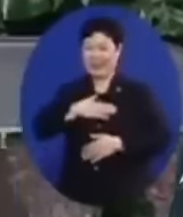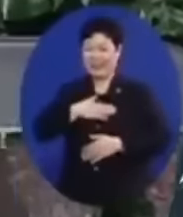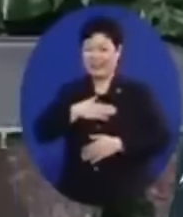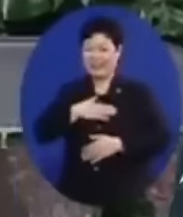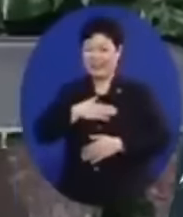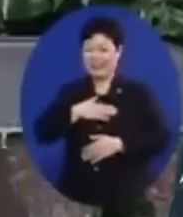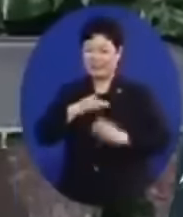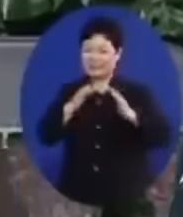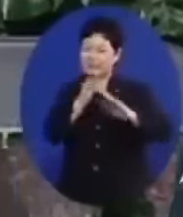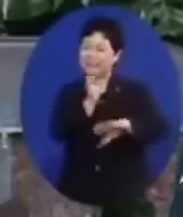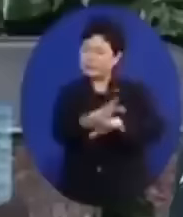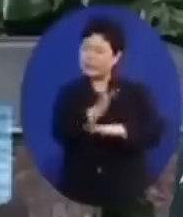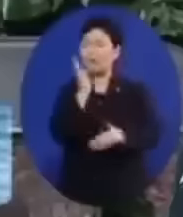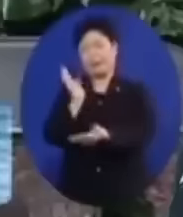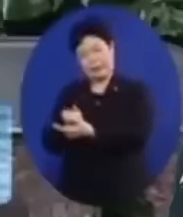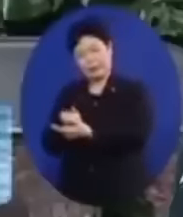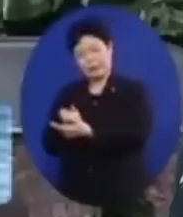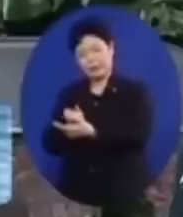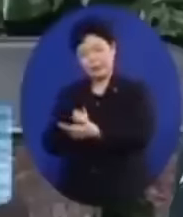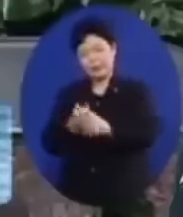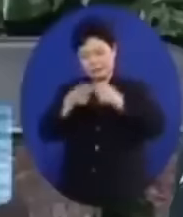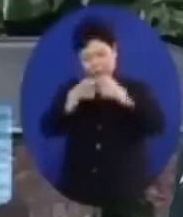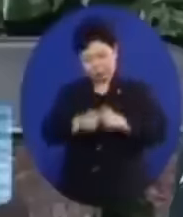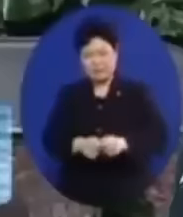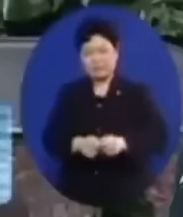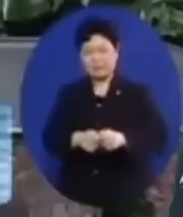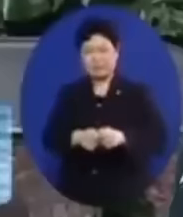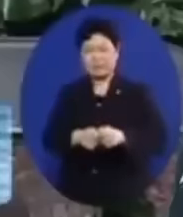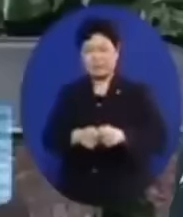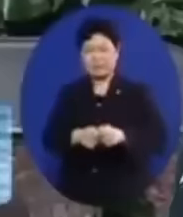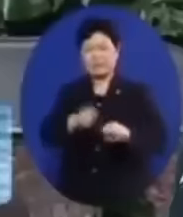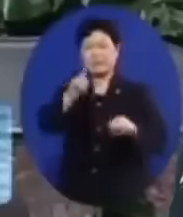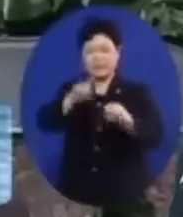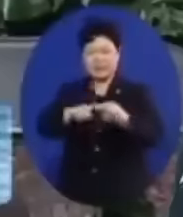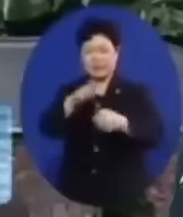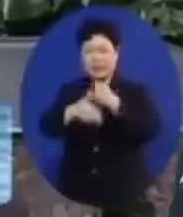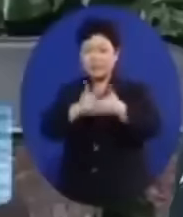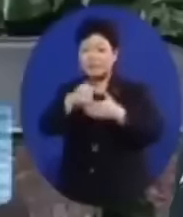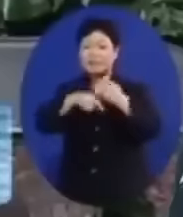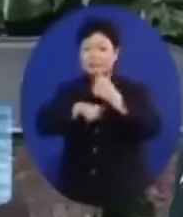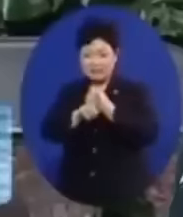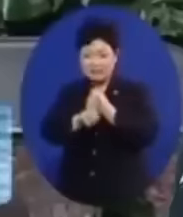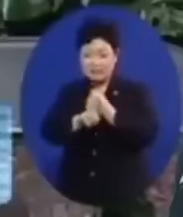내가 이 집을 살까요 말까요? 아주 구체적인 것, 이런 데 대해 하나님 뜻이